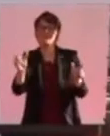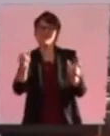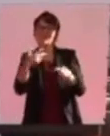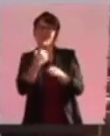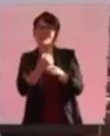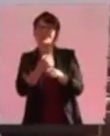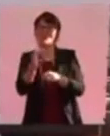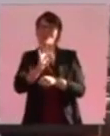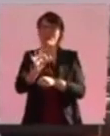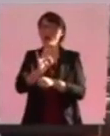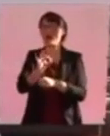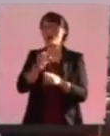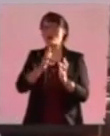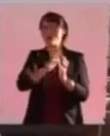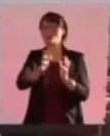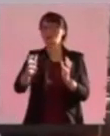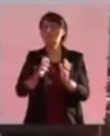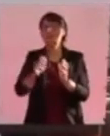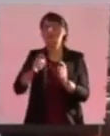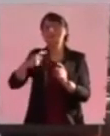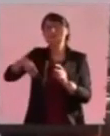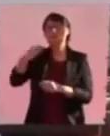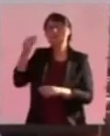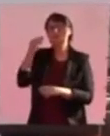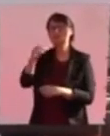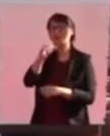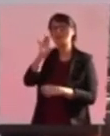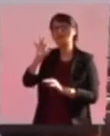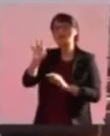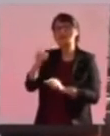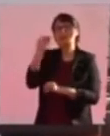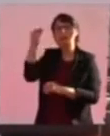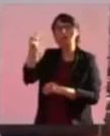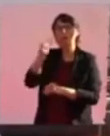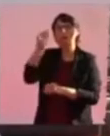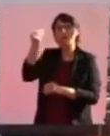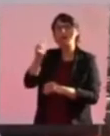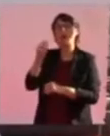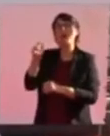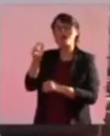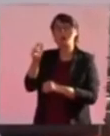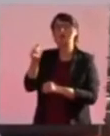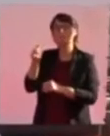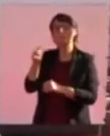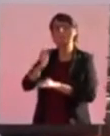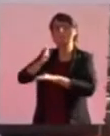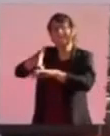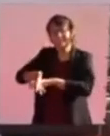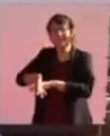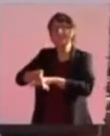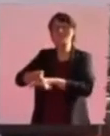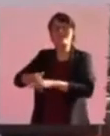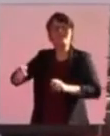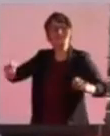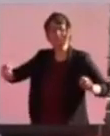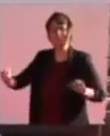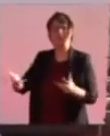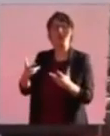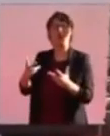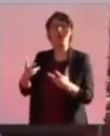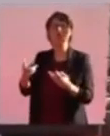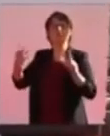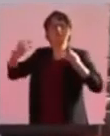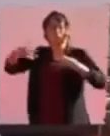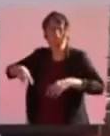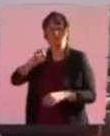occorre secondo noi pensare a protocolli d'intervento nuovi e più efficaci snelli e faccia andare altre cose tesoro